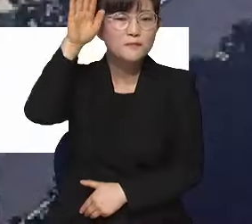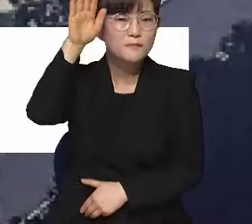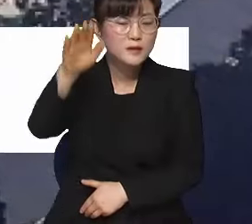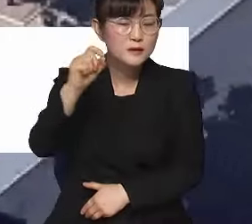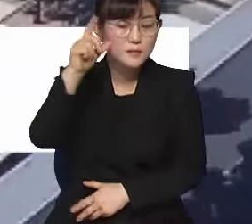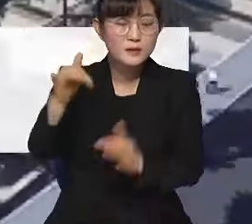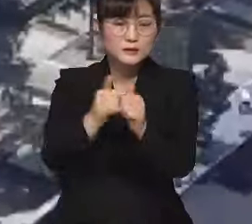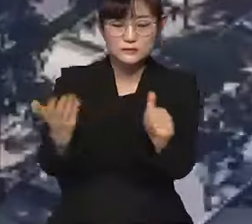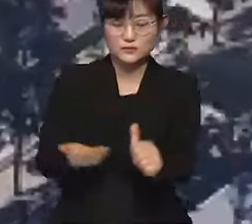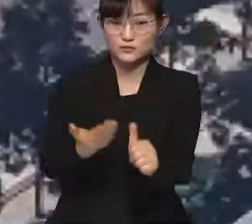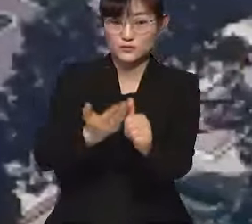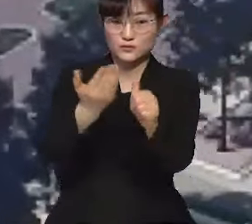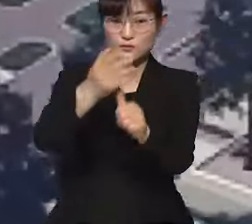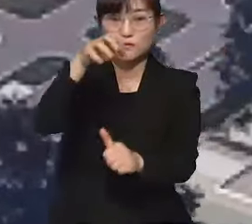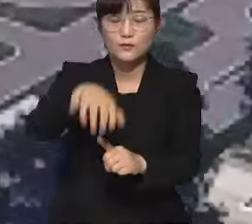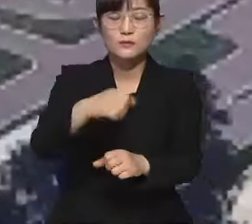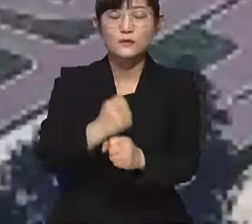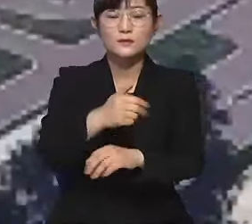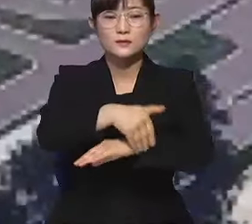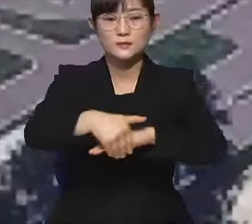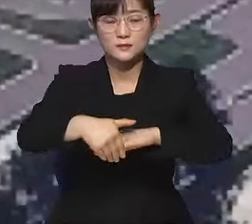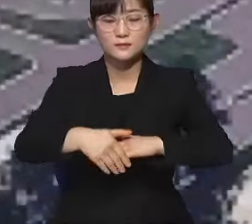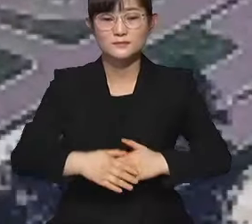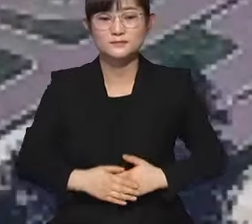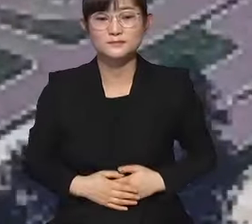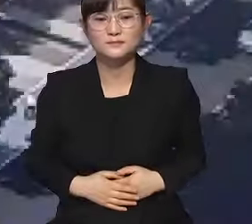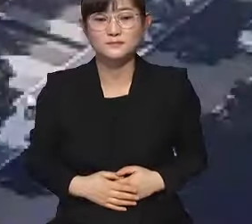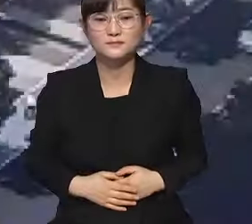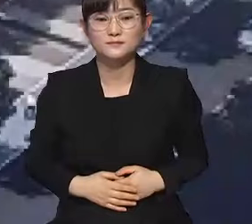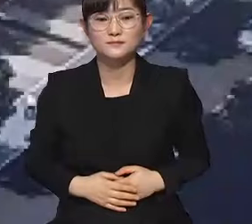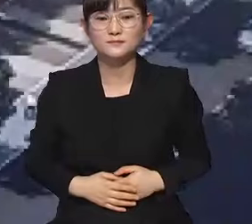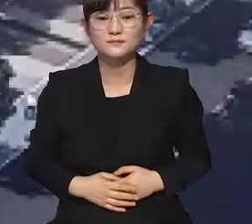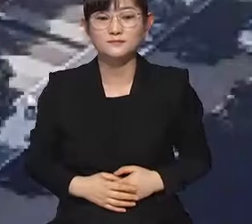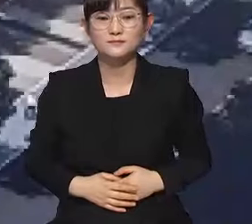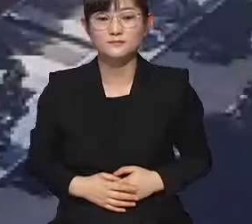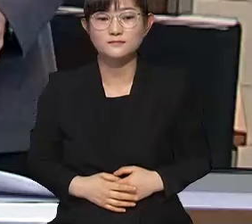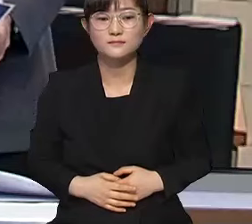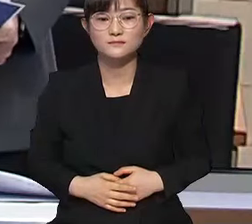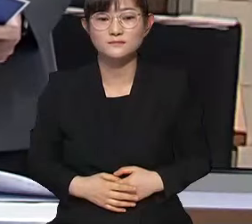인재를 양성하는 중점 기관으로 만들겠다고 밝혔습니다.